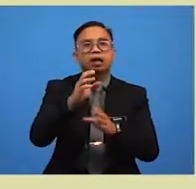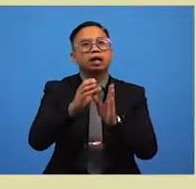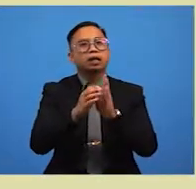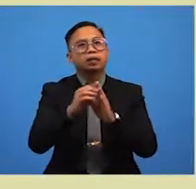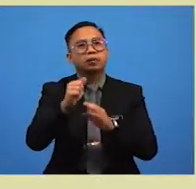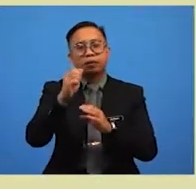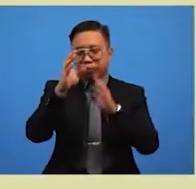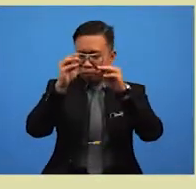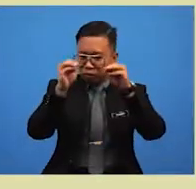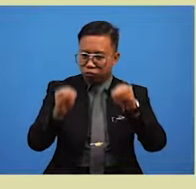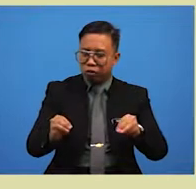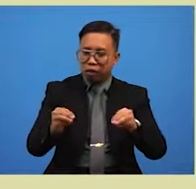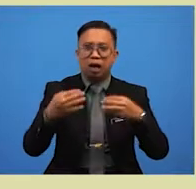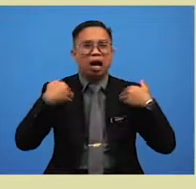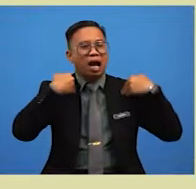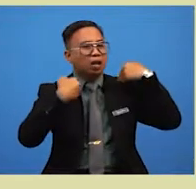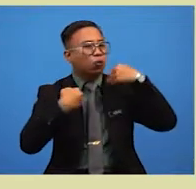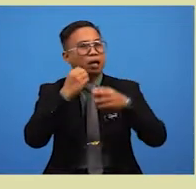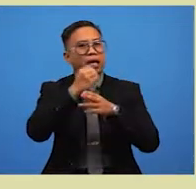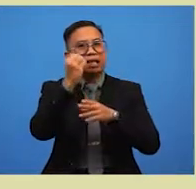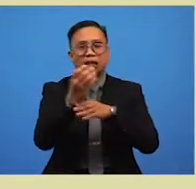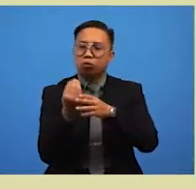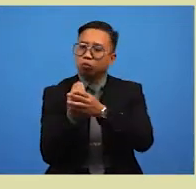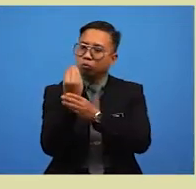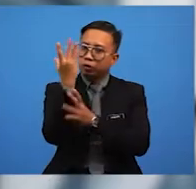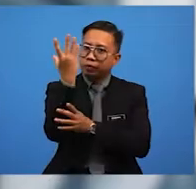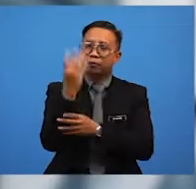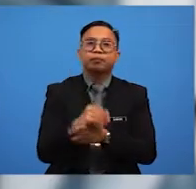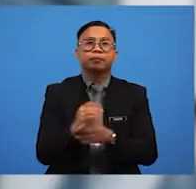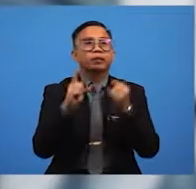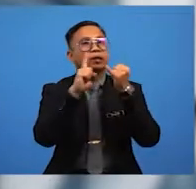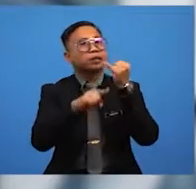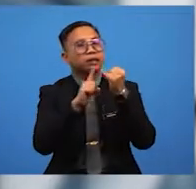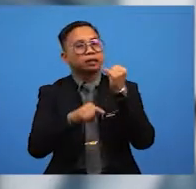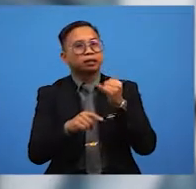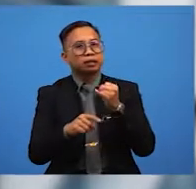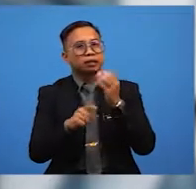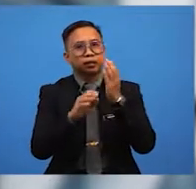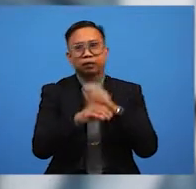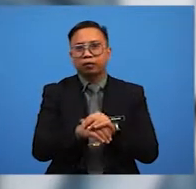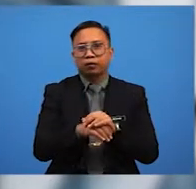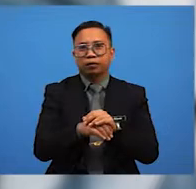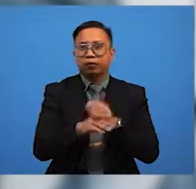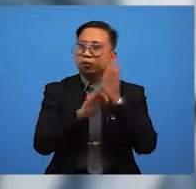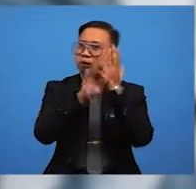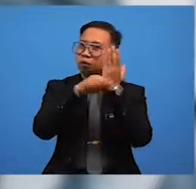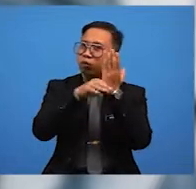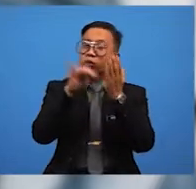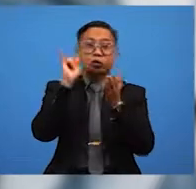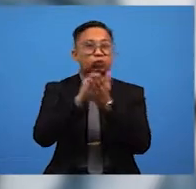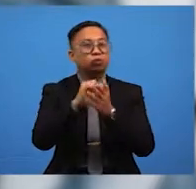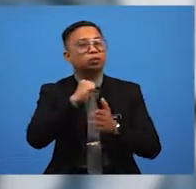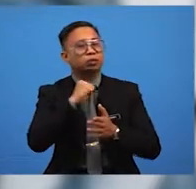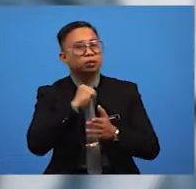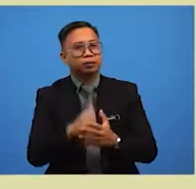tindakan manusia, haiwan atau tumbuhan. Akhir sekali ialah faktor batuan itu sendiri.